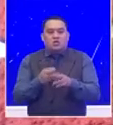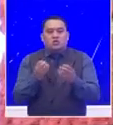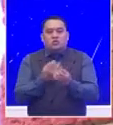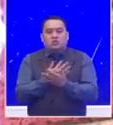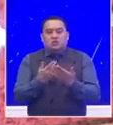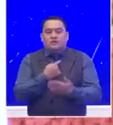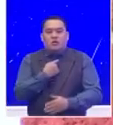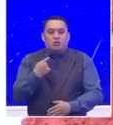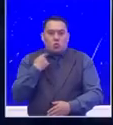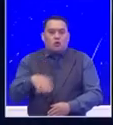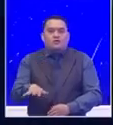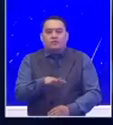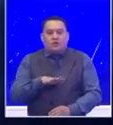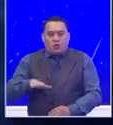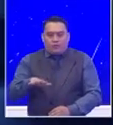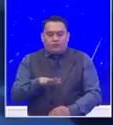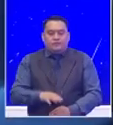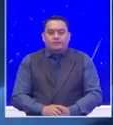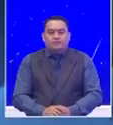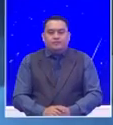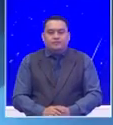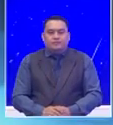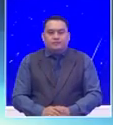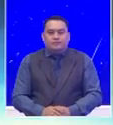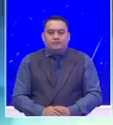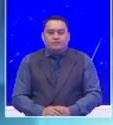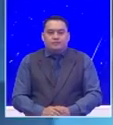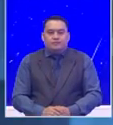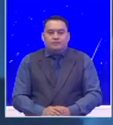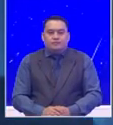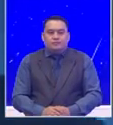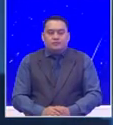несколько талдыкурганских дворов. Антон Хатиновский, телеканал ЖТСУ, Талдыкурган.